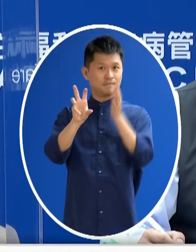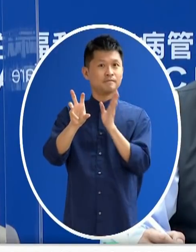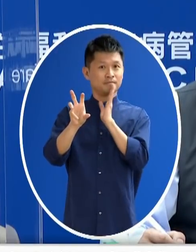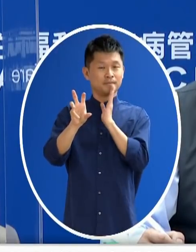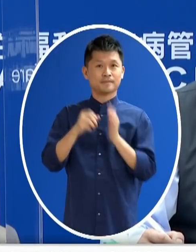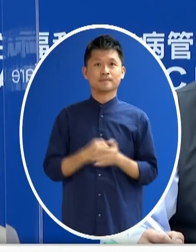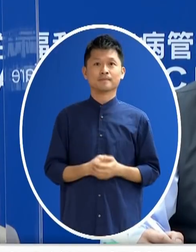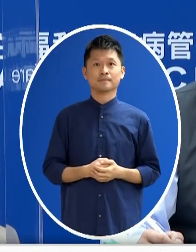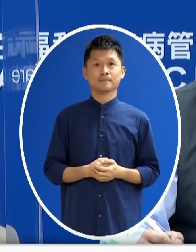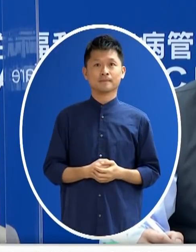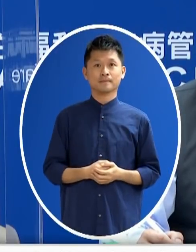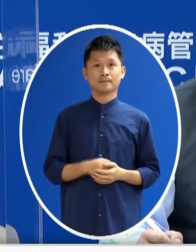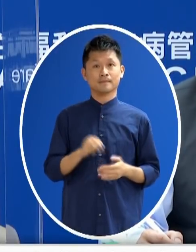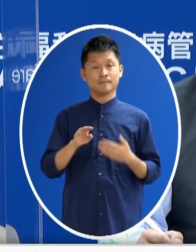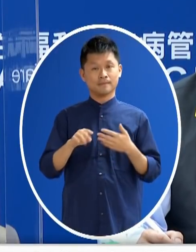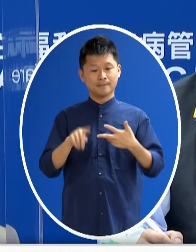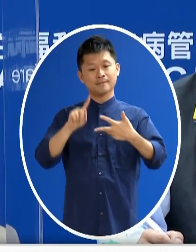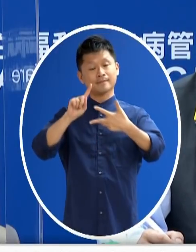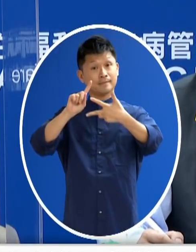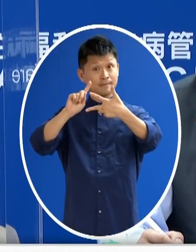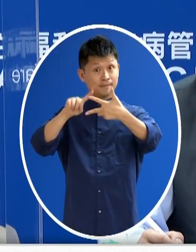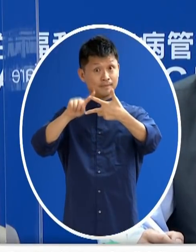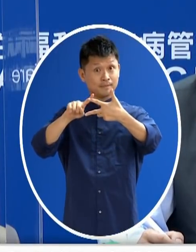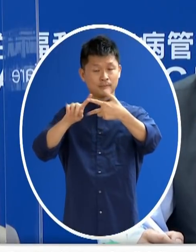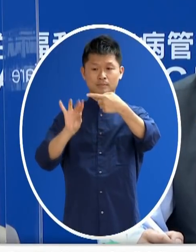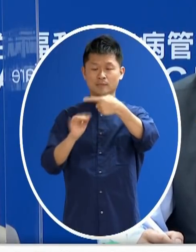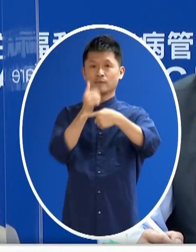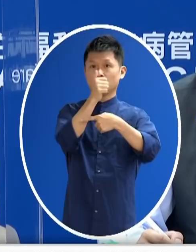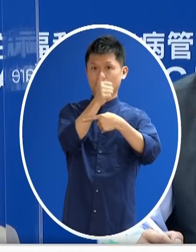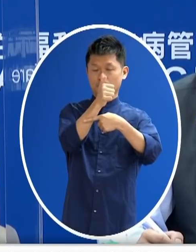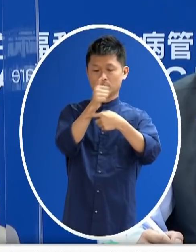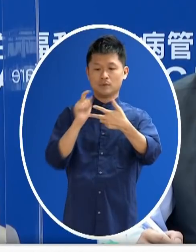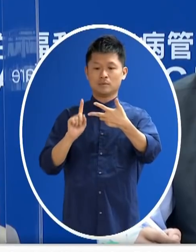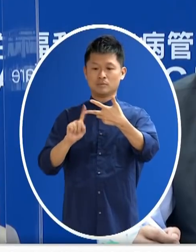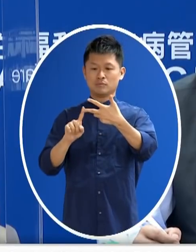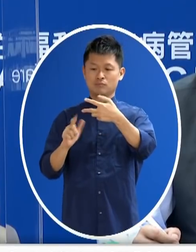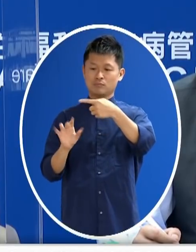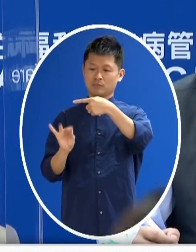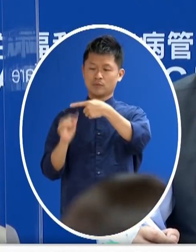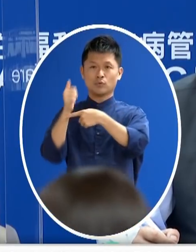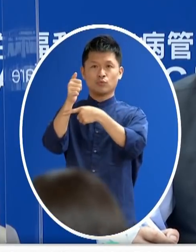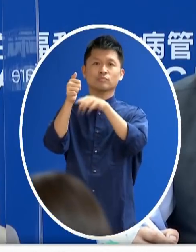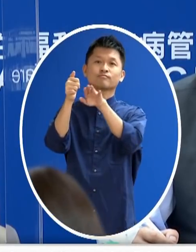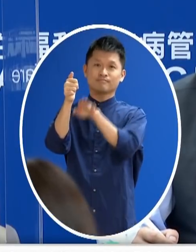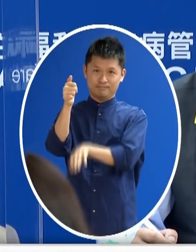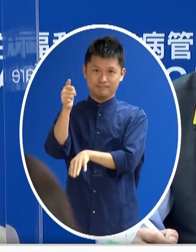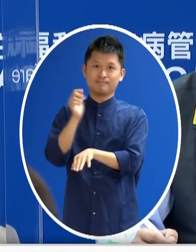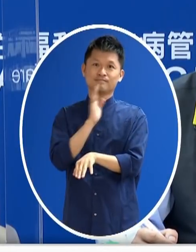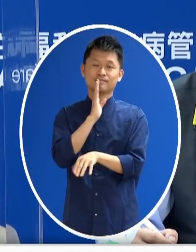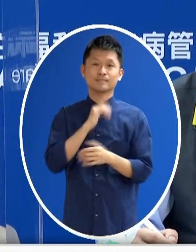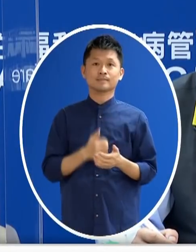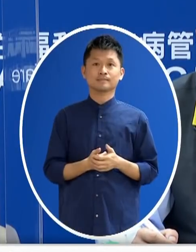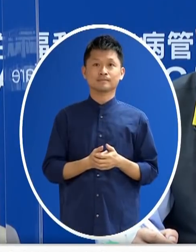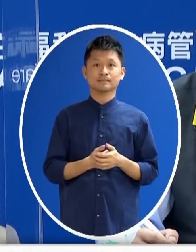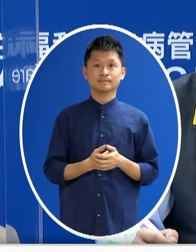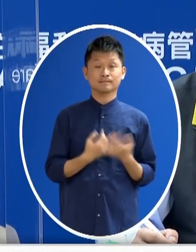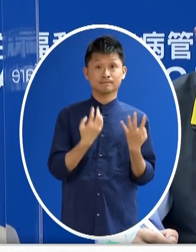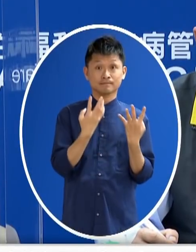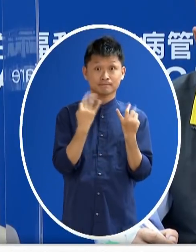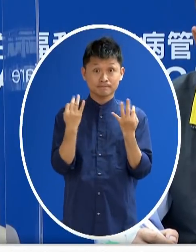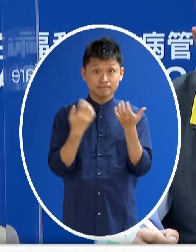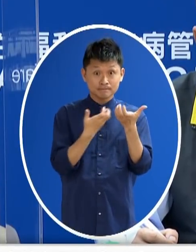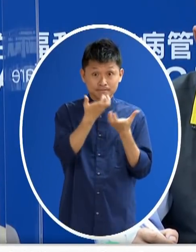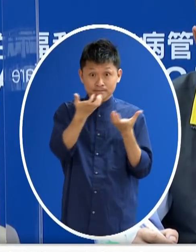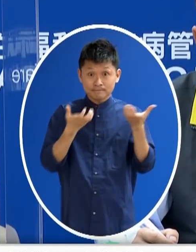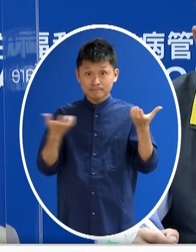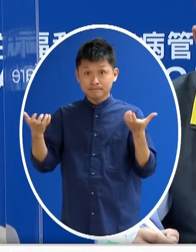能在第二类大概是50%，然后第三类大概不到50%，那分配的数目我们都依